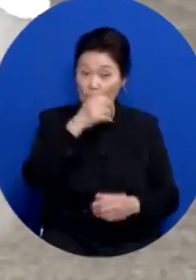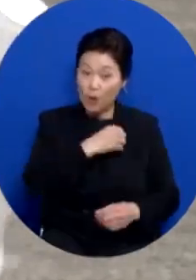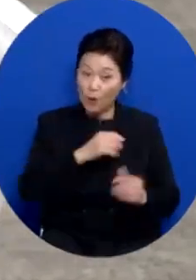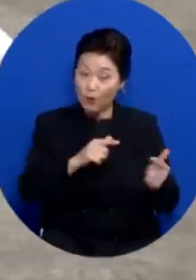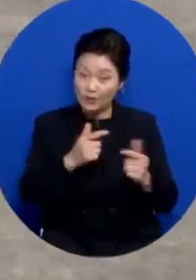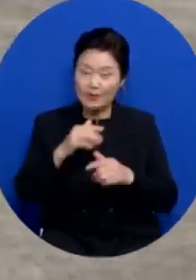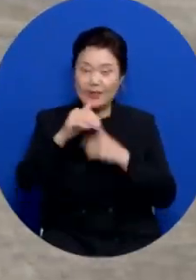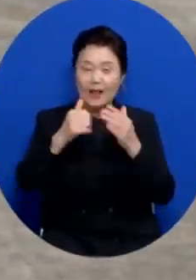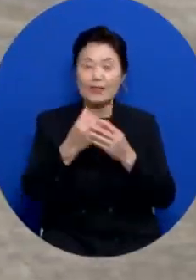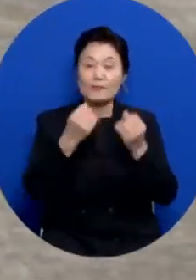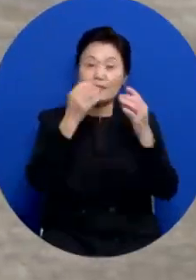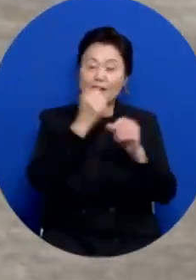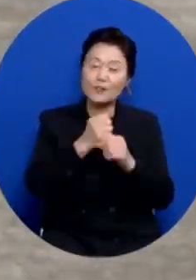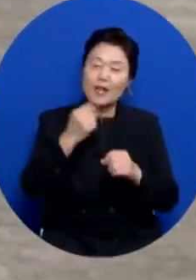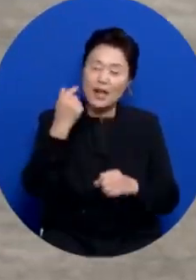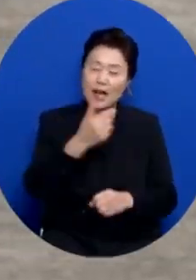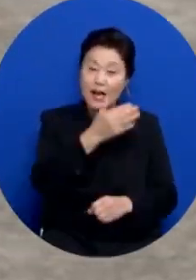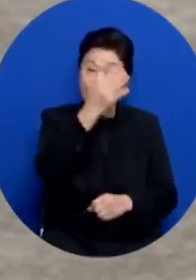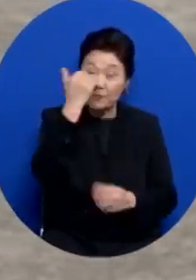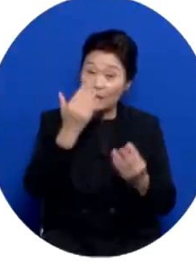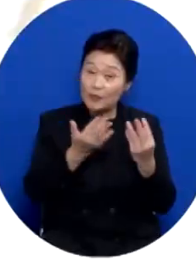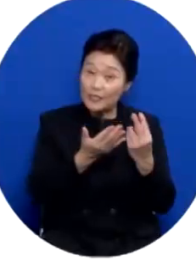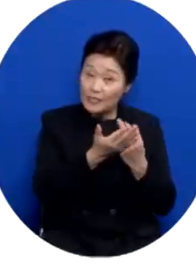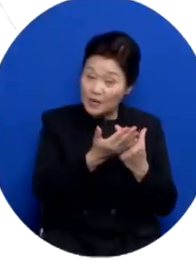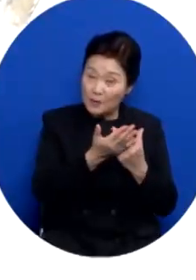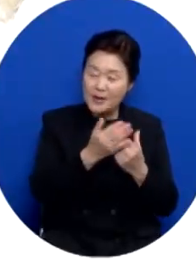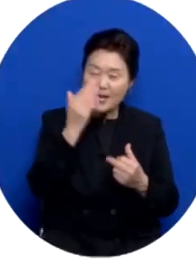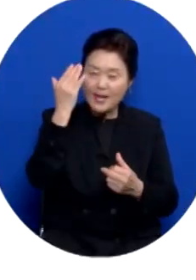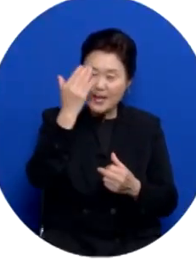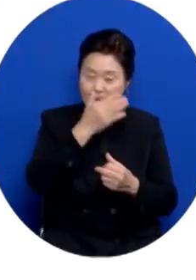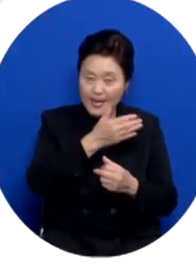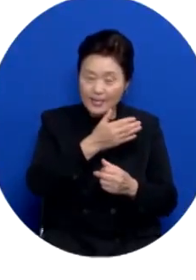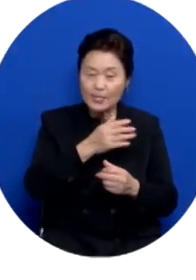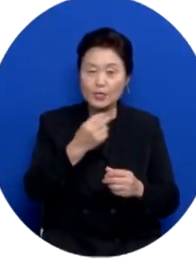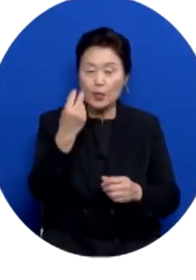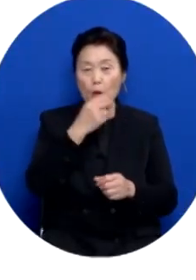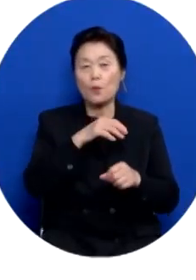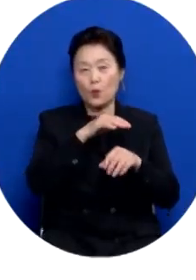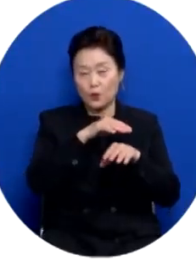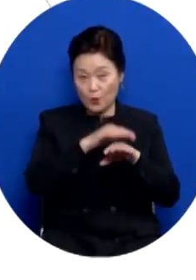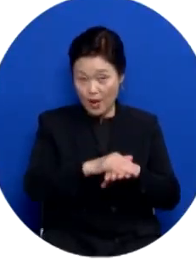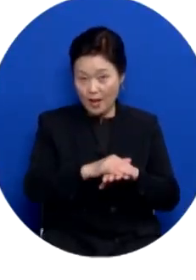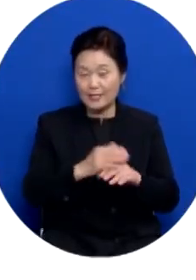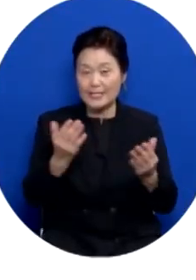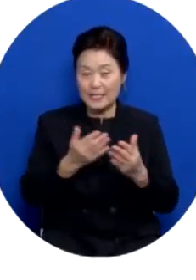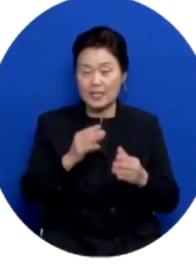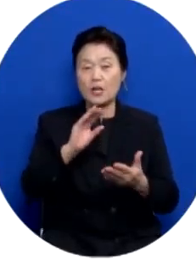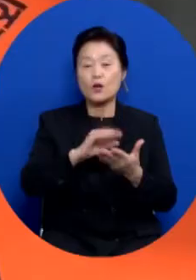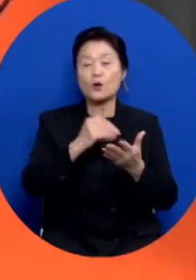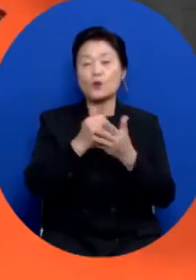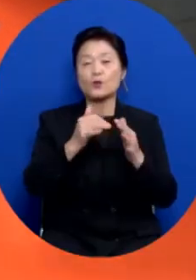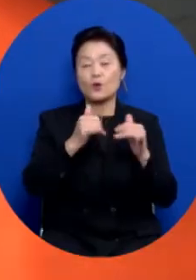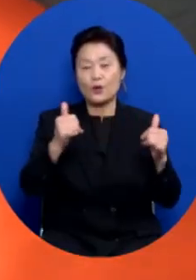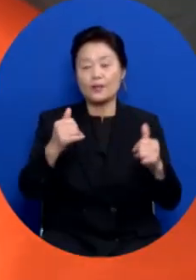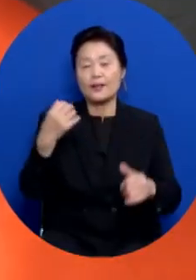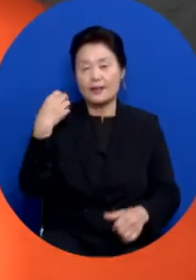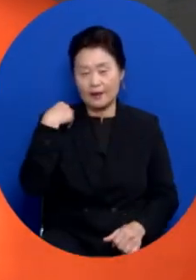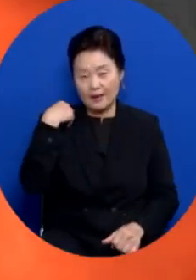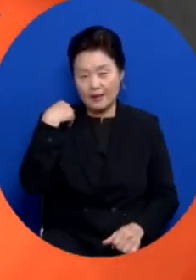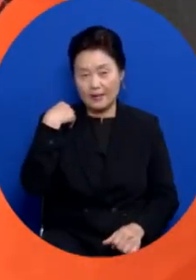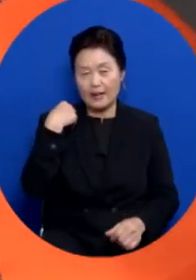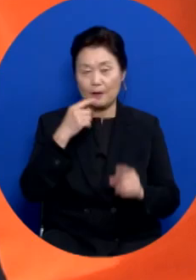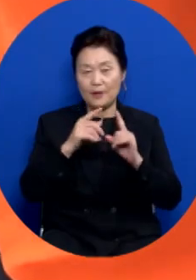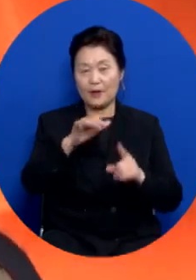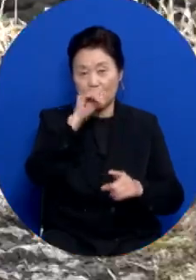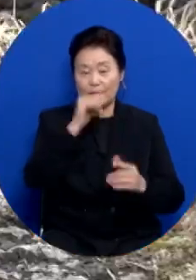하나님께서 창조하신 아름다운 섬을 잘 가꾸고 깨끗하게 보존하는 일 또한 그리스도인의 역할임을 깨닫는 시간이 됐습니다.